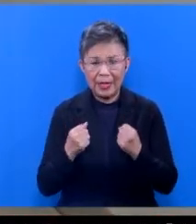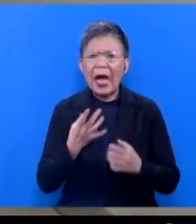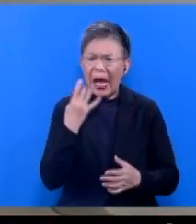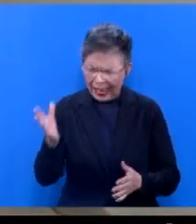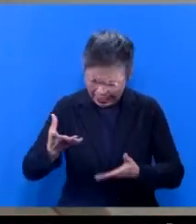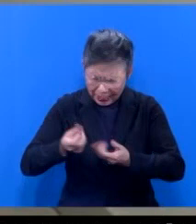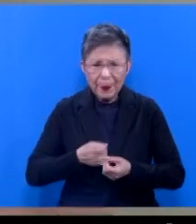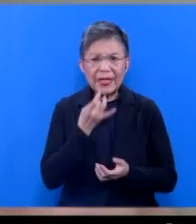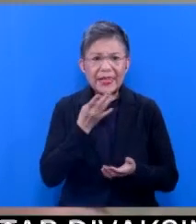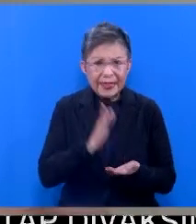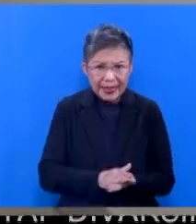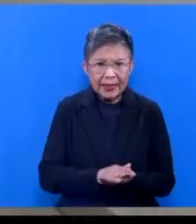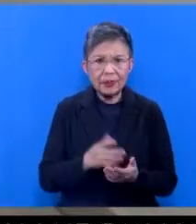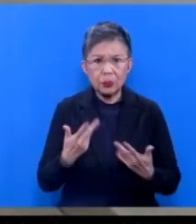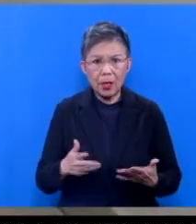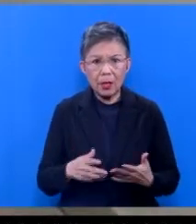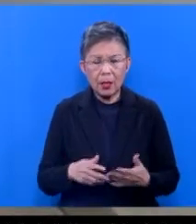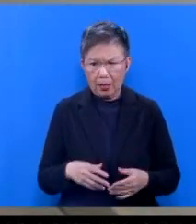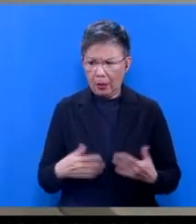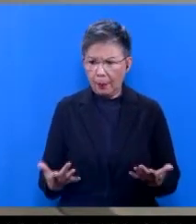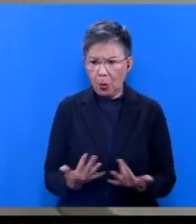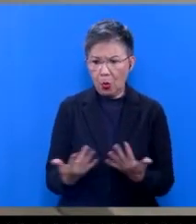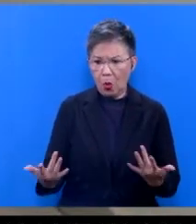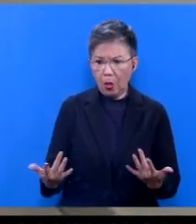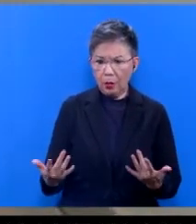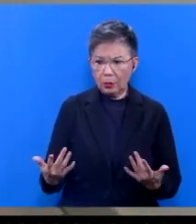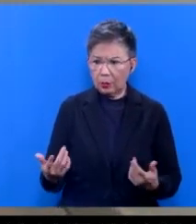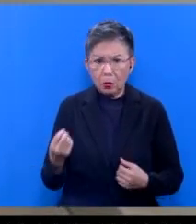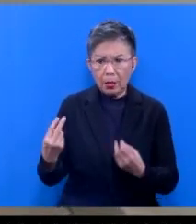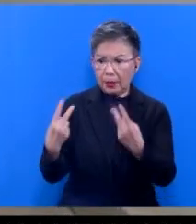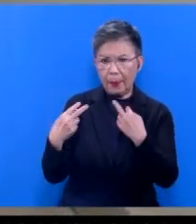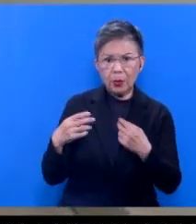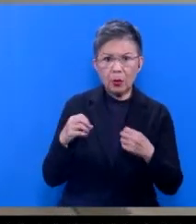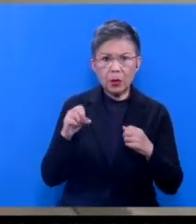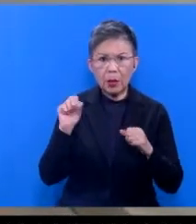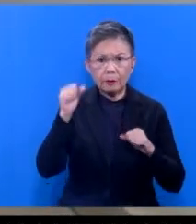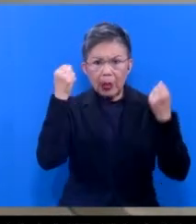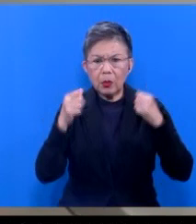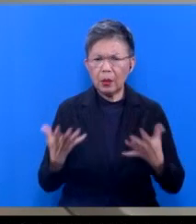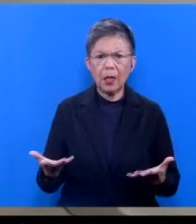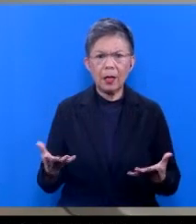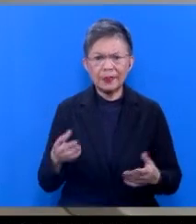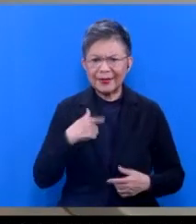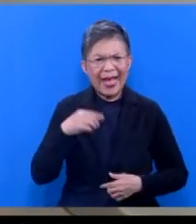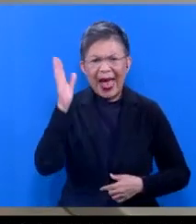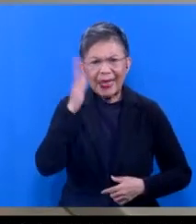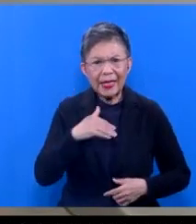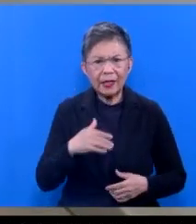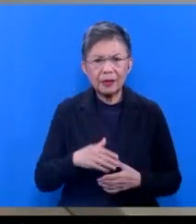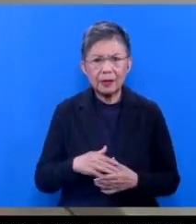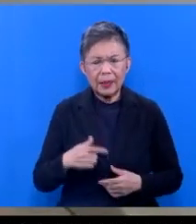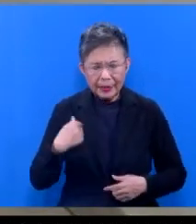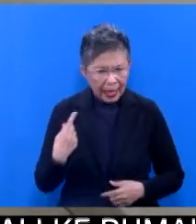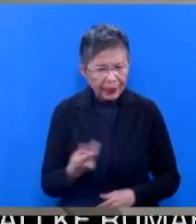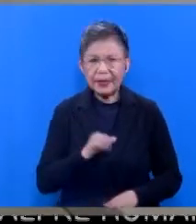itu. Cuman spontanitas masyarakat ya kita hanya bingung aja kenapa sampai heboh begitu gitu loh. Ya